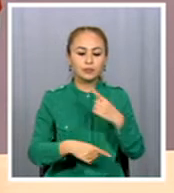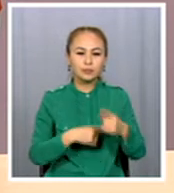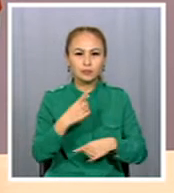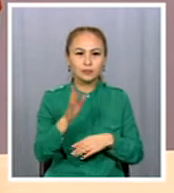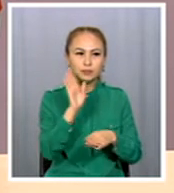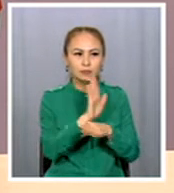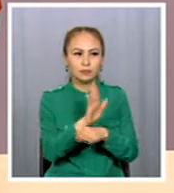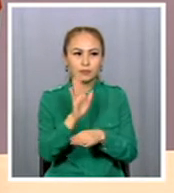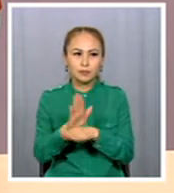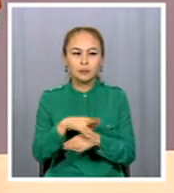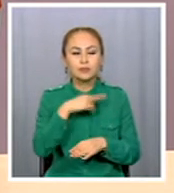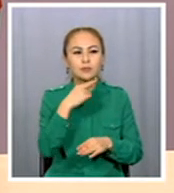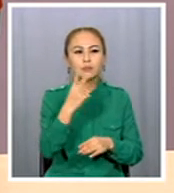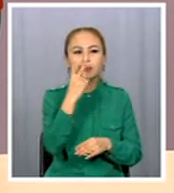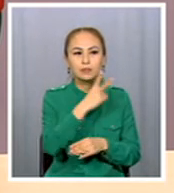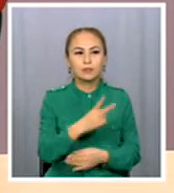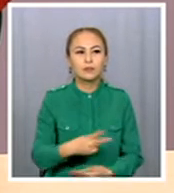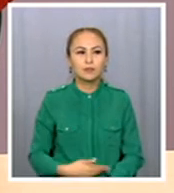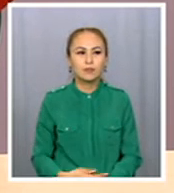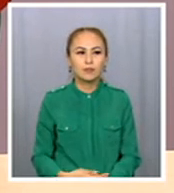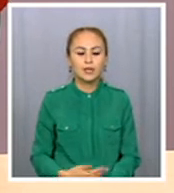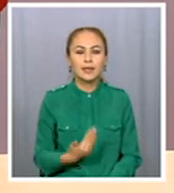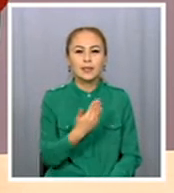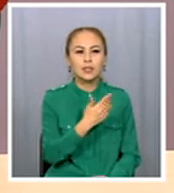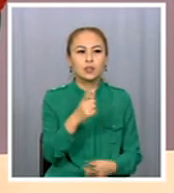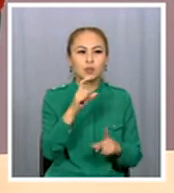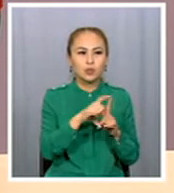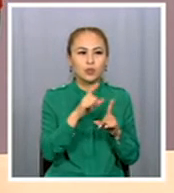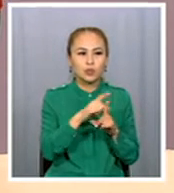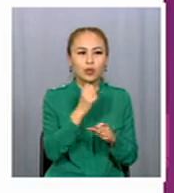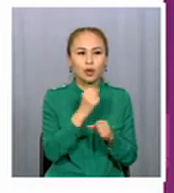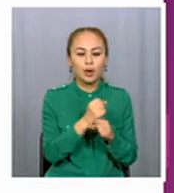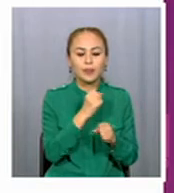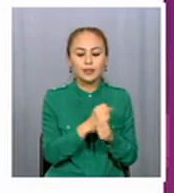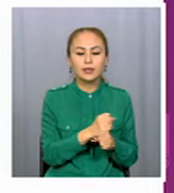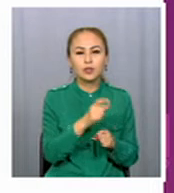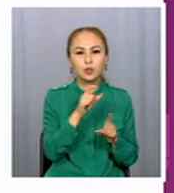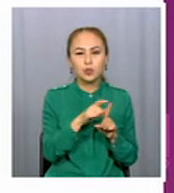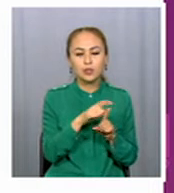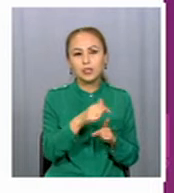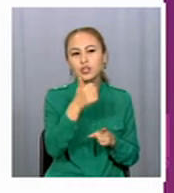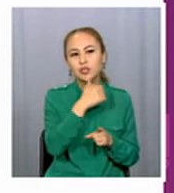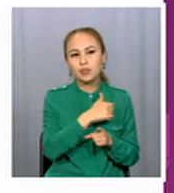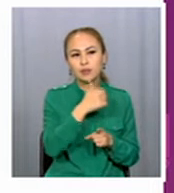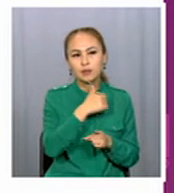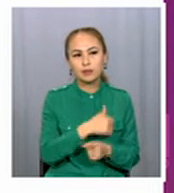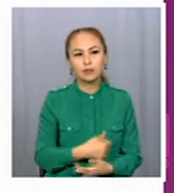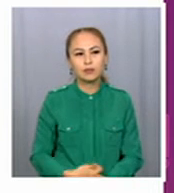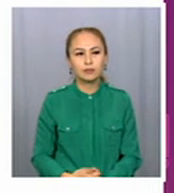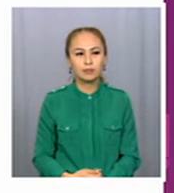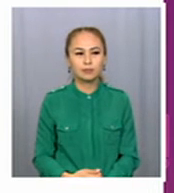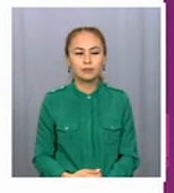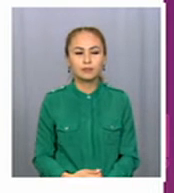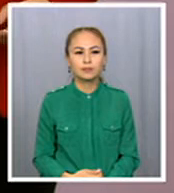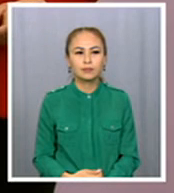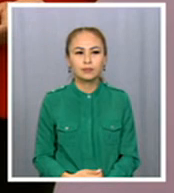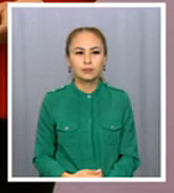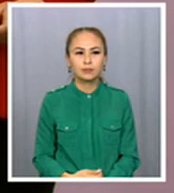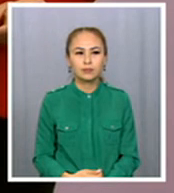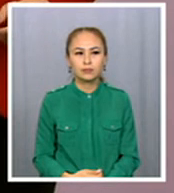назар аударыңдар. Сөз құрамындағы сандарды сөзбен жазып, сөздерді қайта